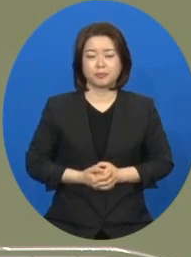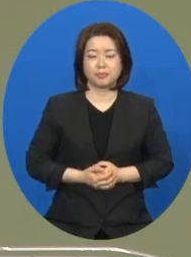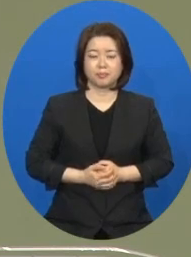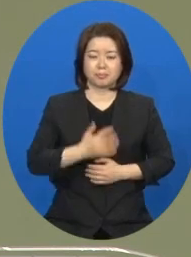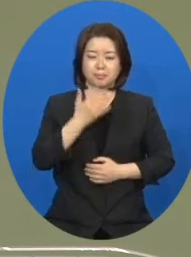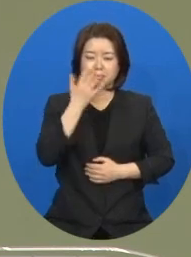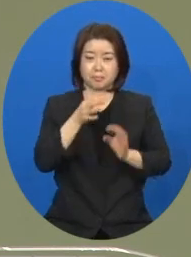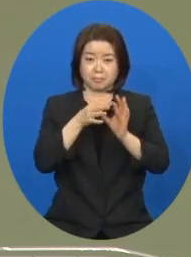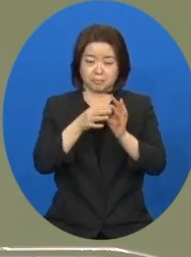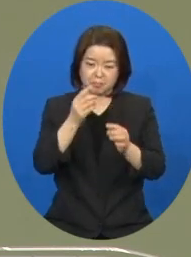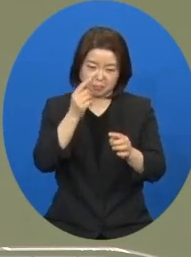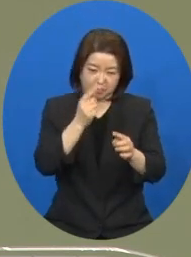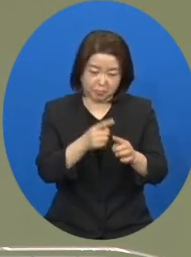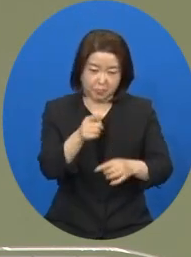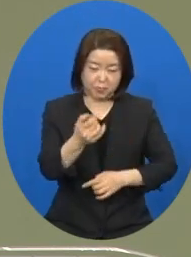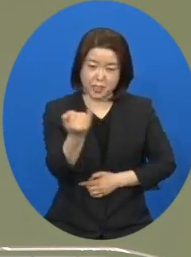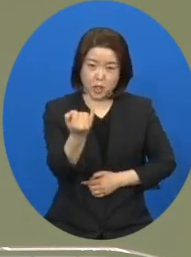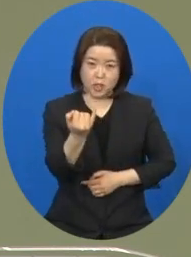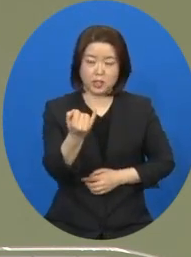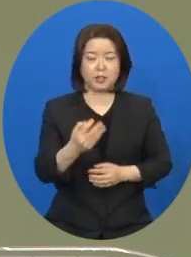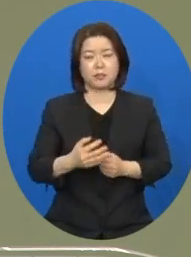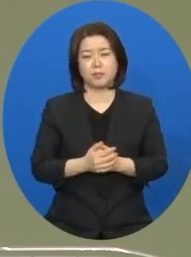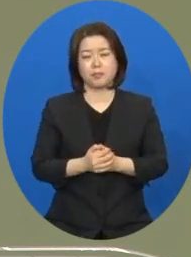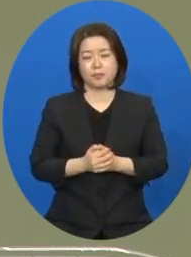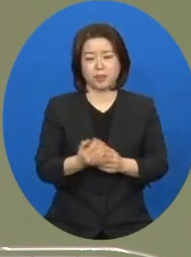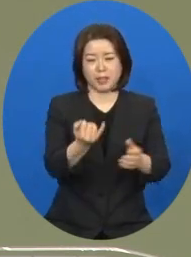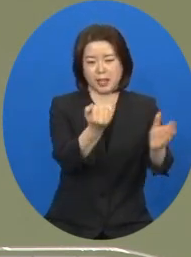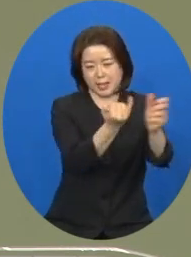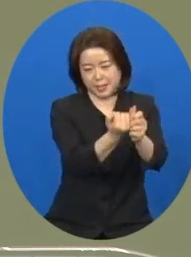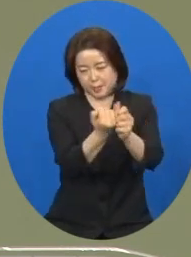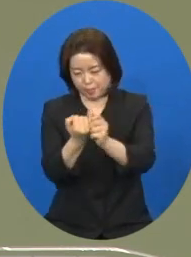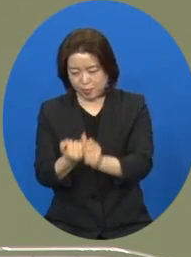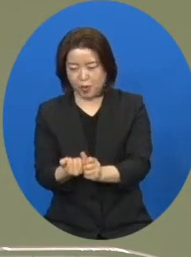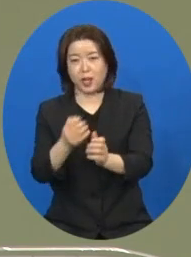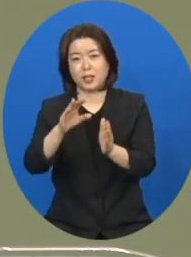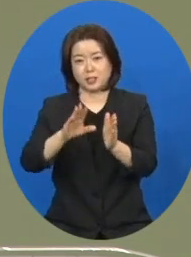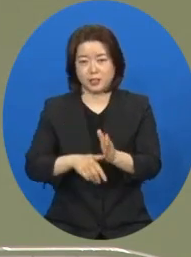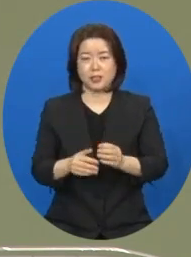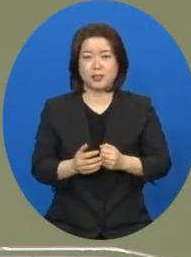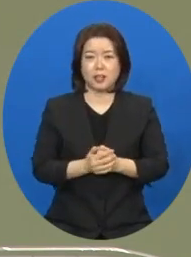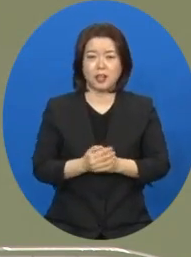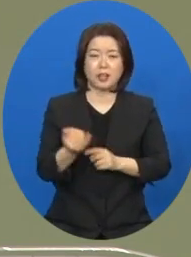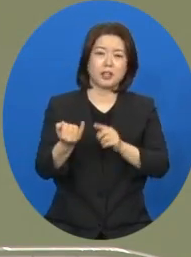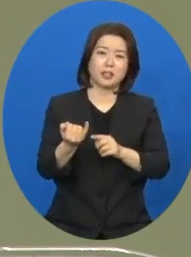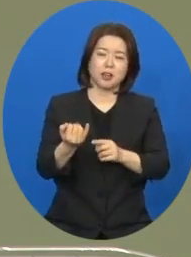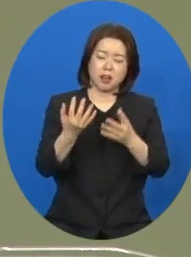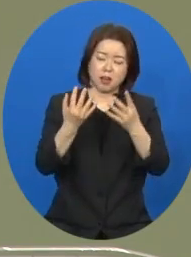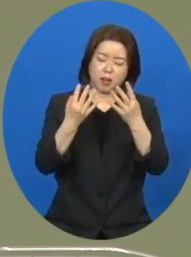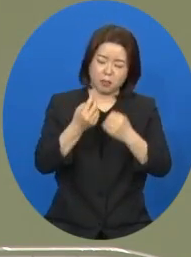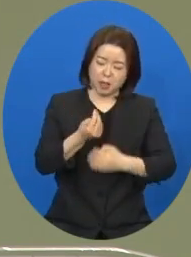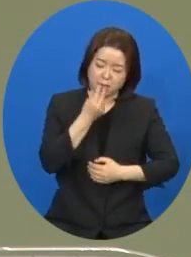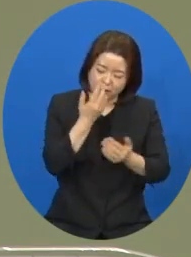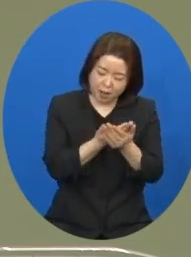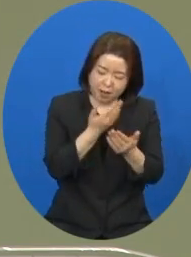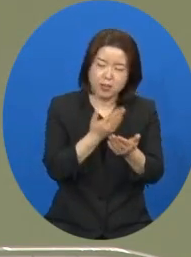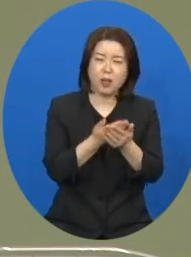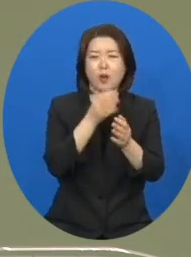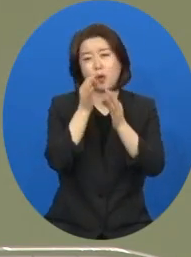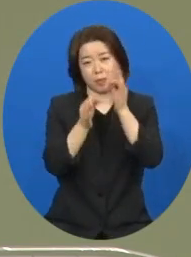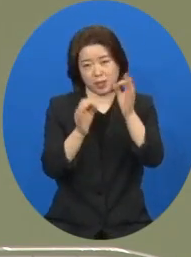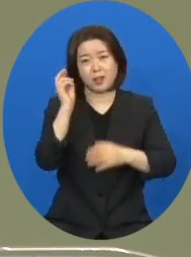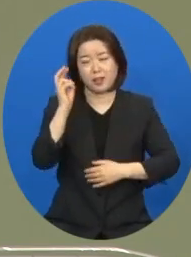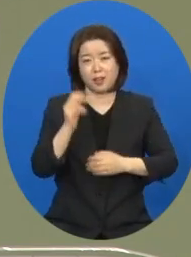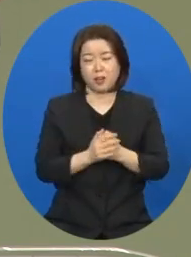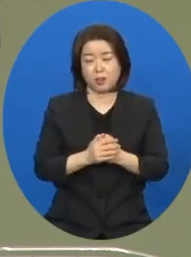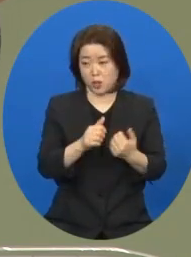가늠했던 여자 그 사람들이 끌려왔을 때 그가 얼마나 살려달라고 했겠어요. 이제